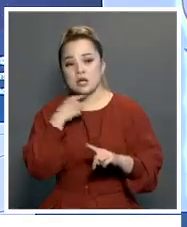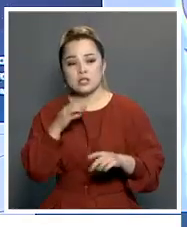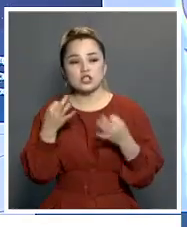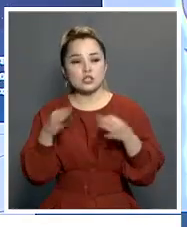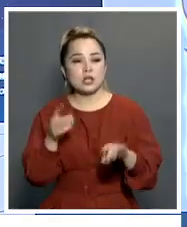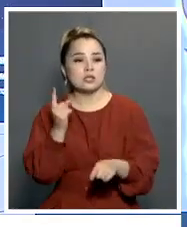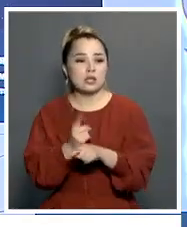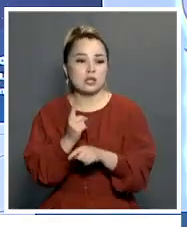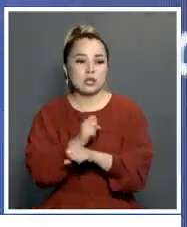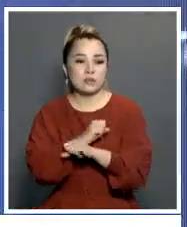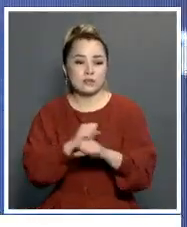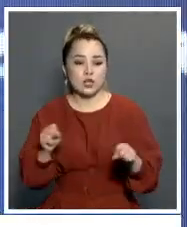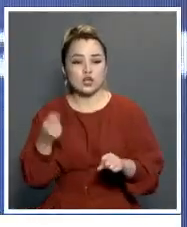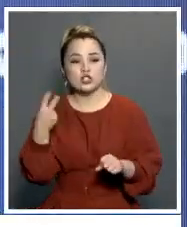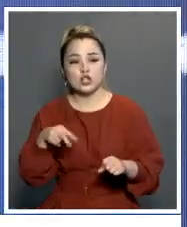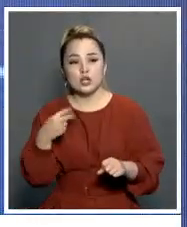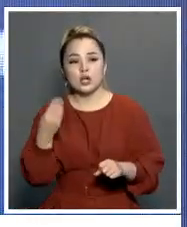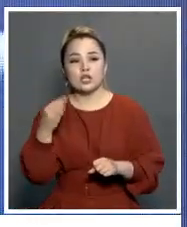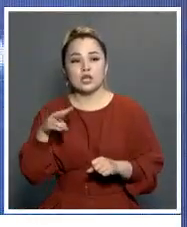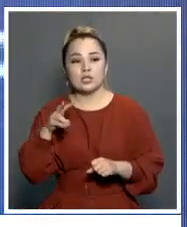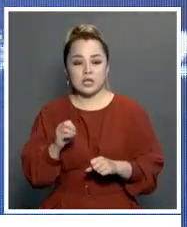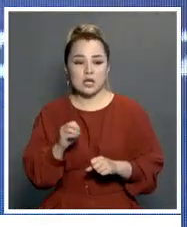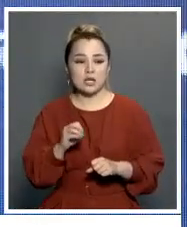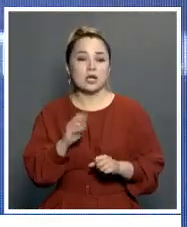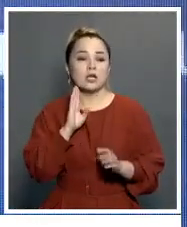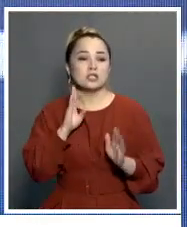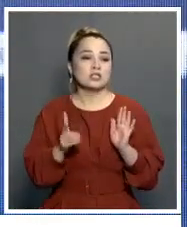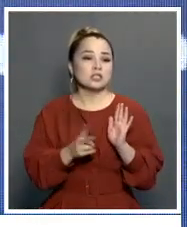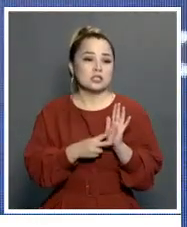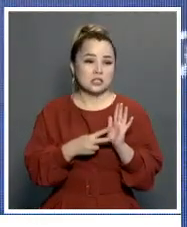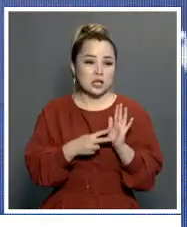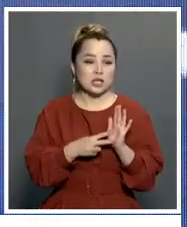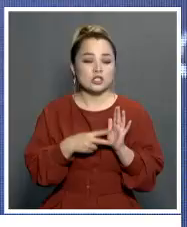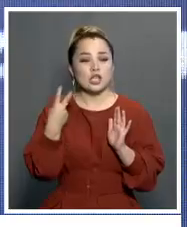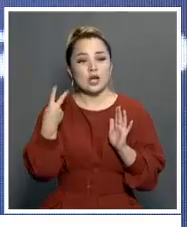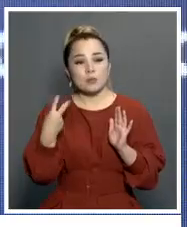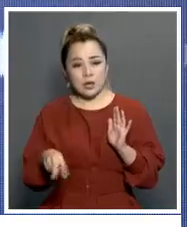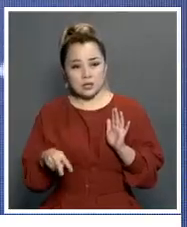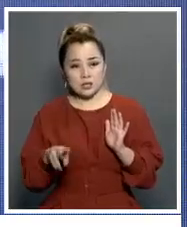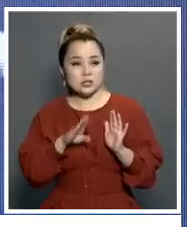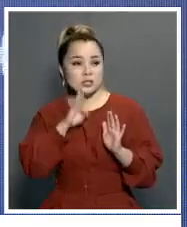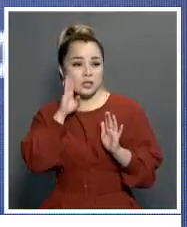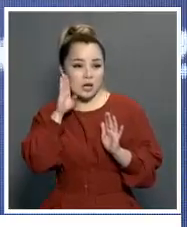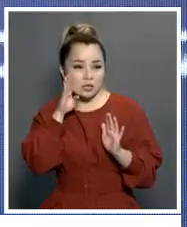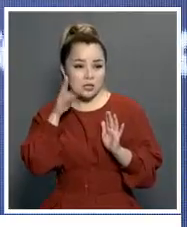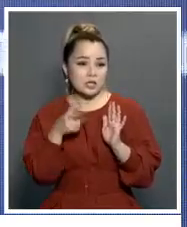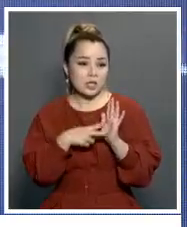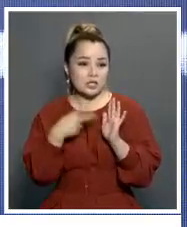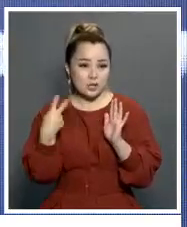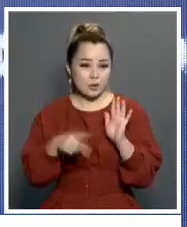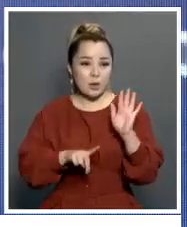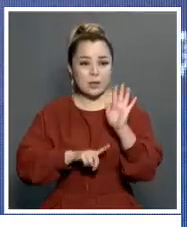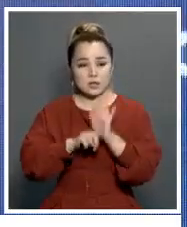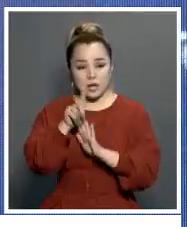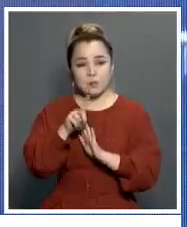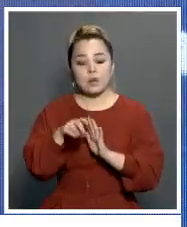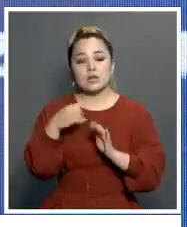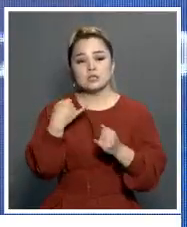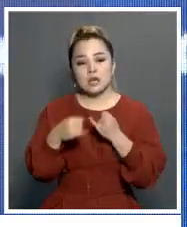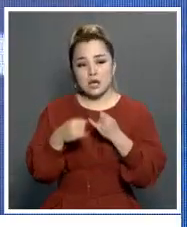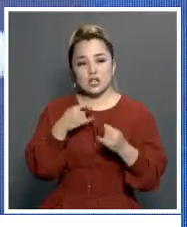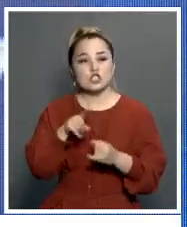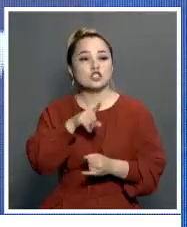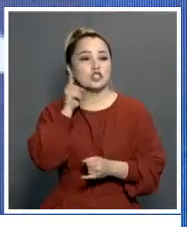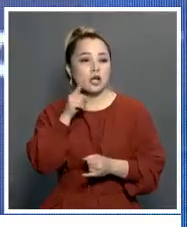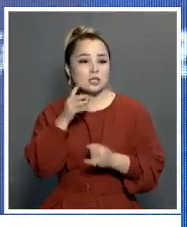жіберілмейді. 20 шілде күні сағат 7:20-да, таңғы 7:20-дан бастап, сары жасыл